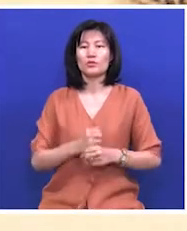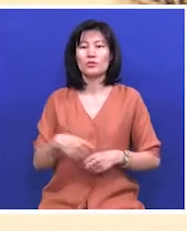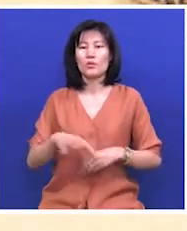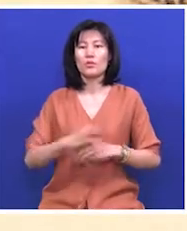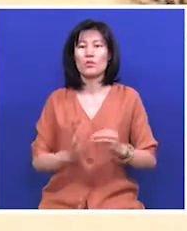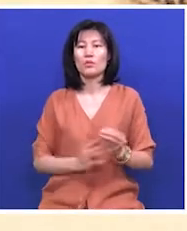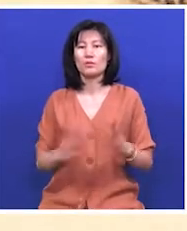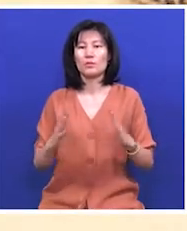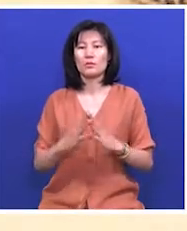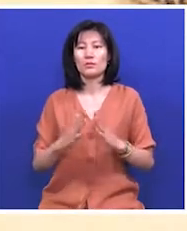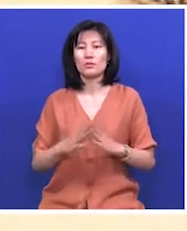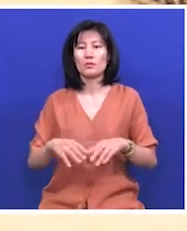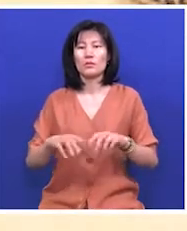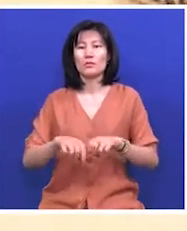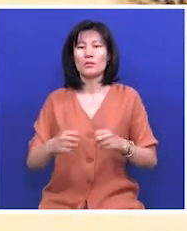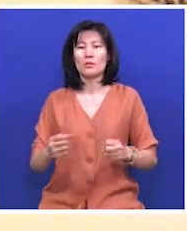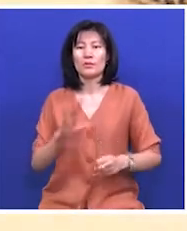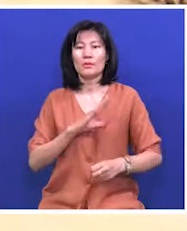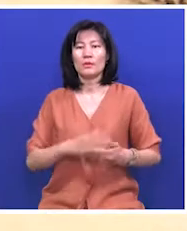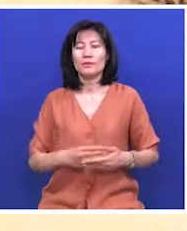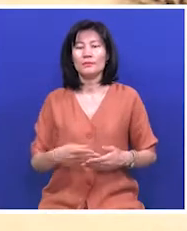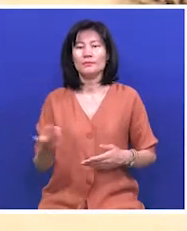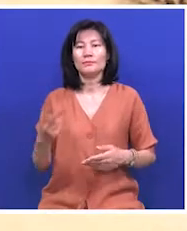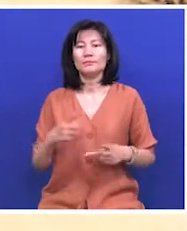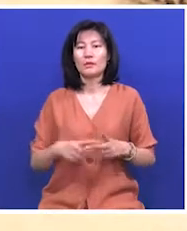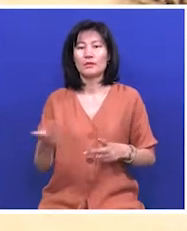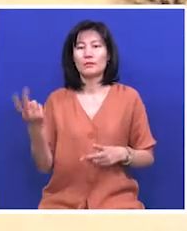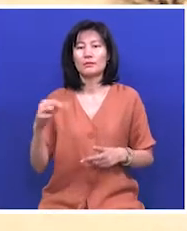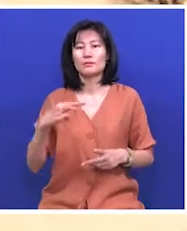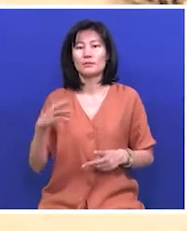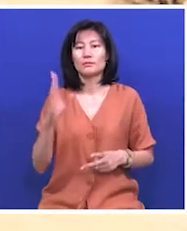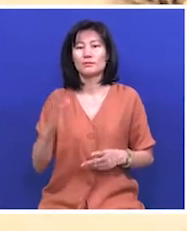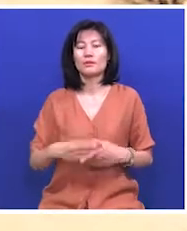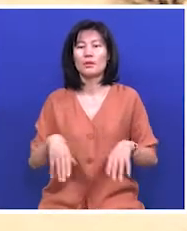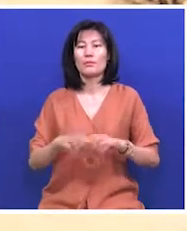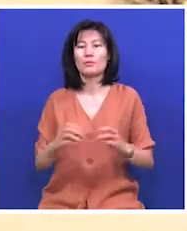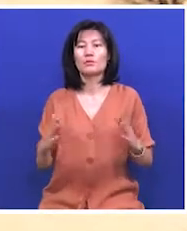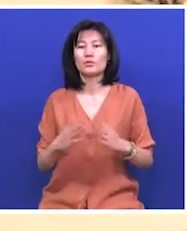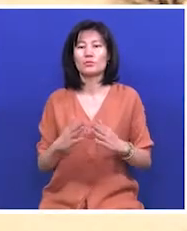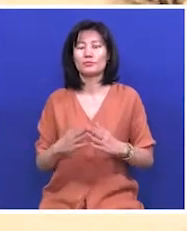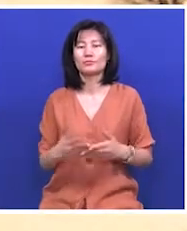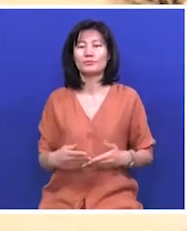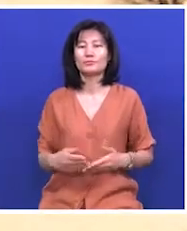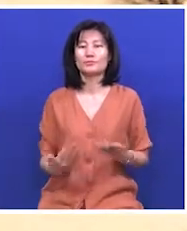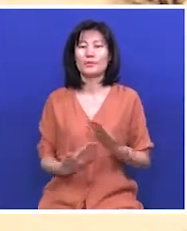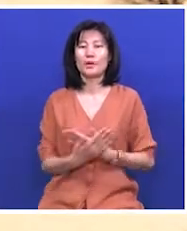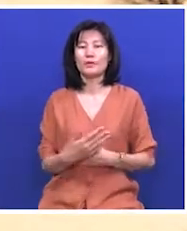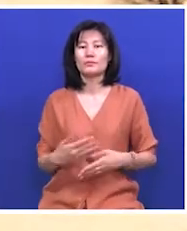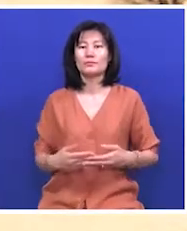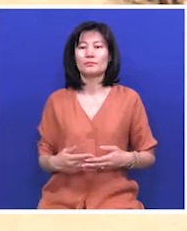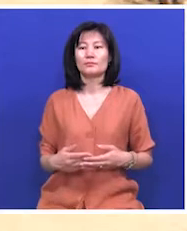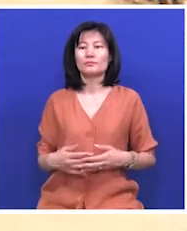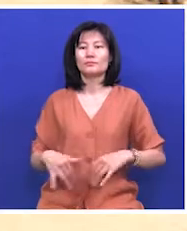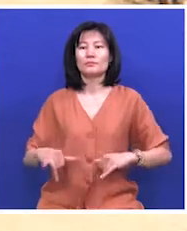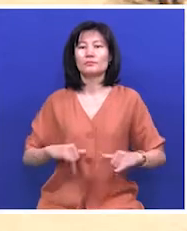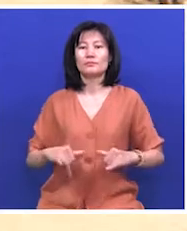қызмет атқарып жатыр 19 үй осы көшеде бұзылып жатыр қазір 2 ДТ-міз бар сонымен жаңағы бұзылған үйлердің бәрін бұзып жаңағы